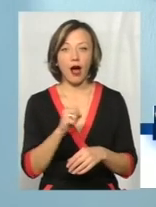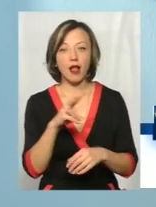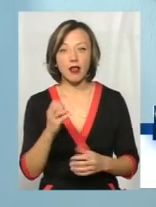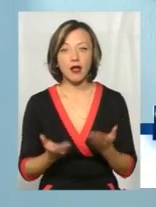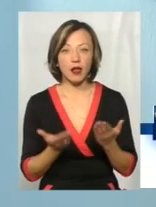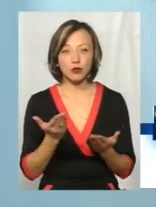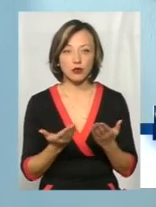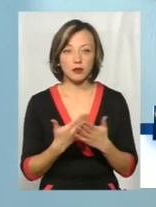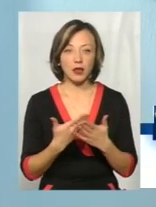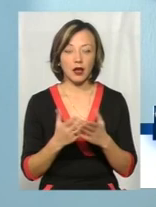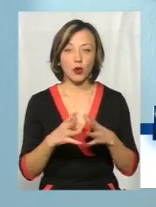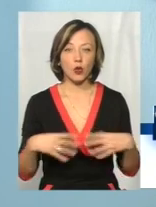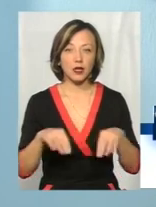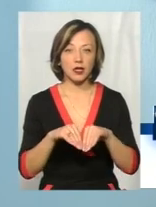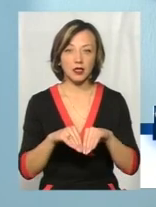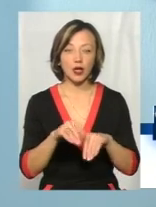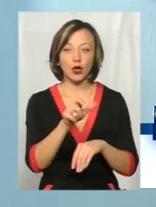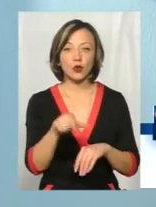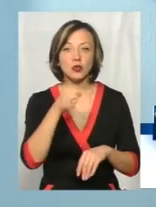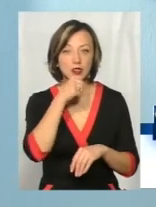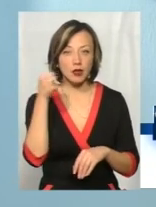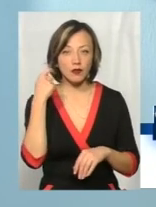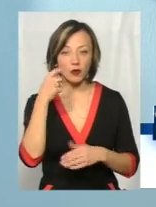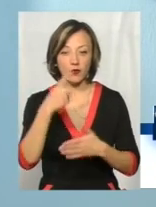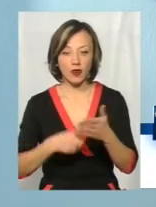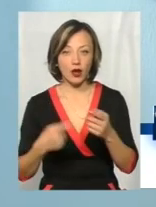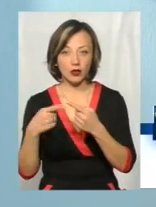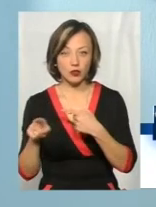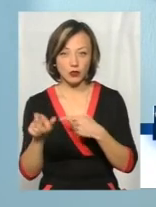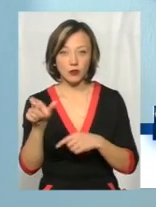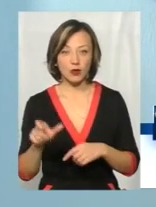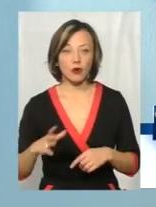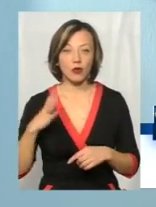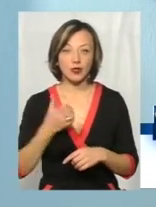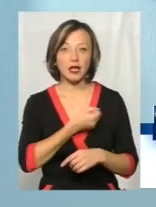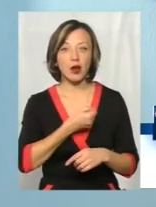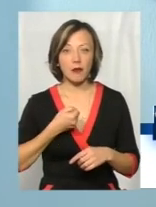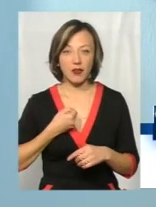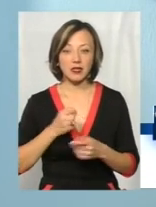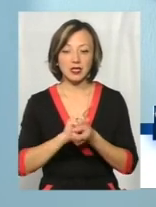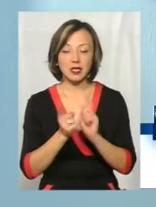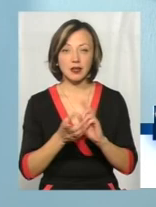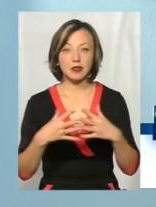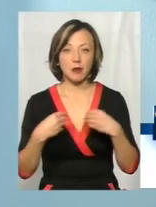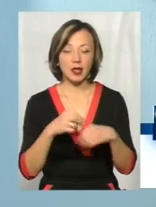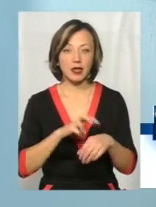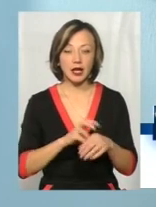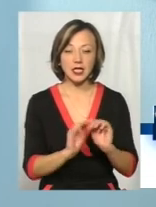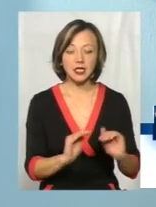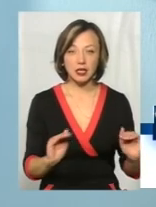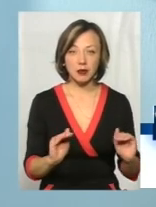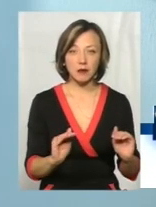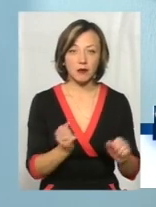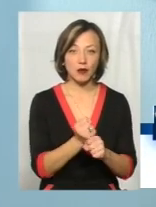якщо, наприклад, родина, люди старші довіряють колишньому терапевту, який став сімейним лікарем, то з дітками